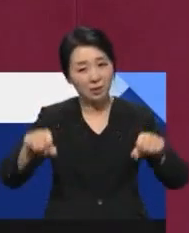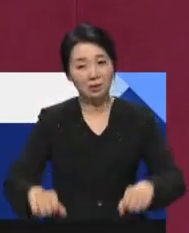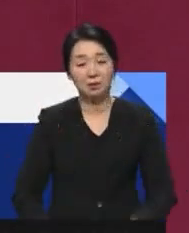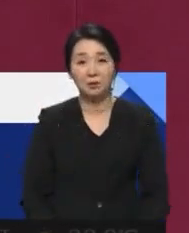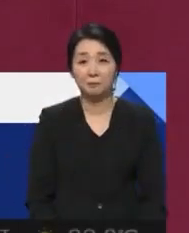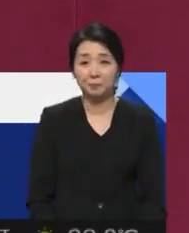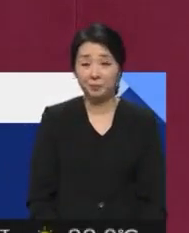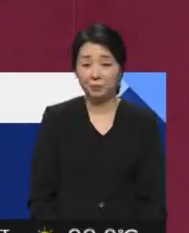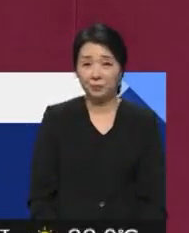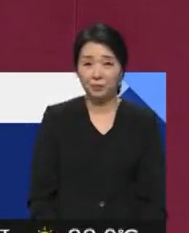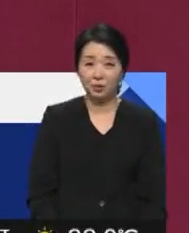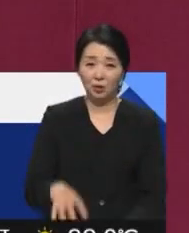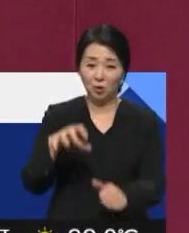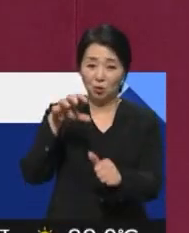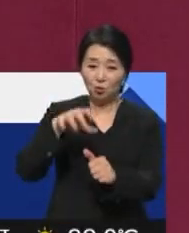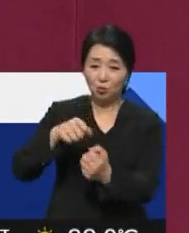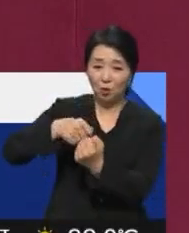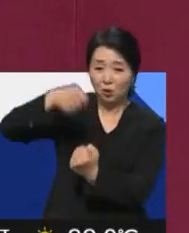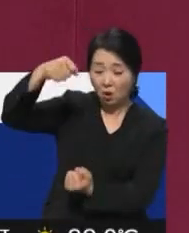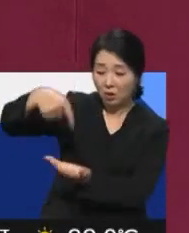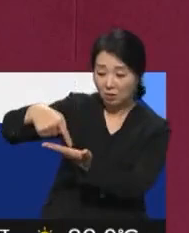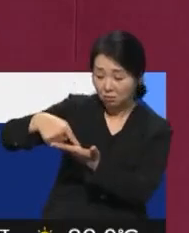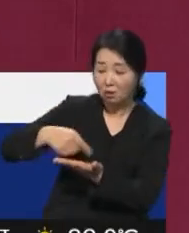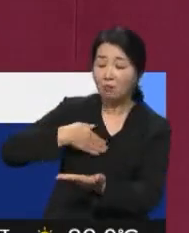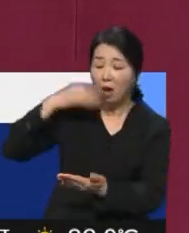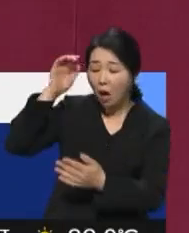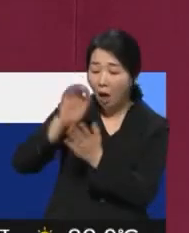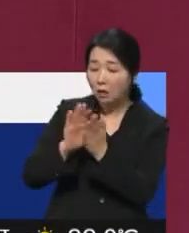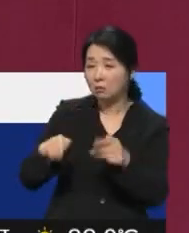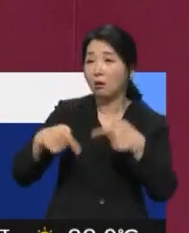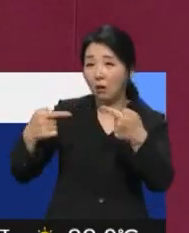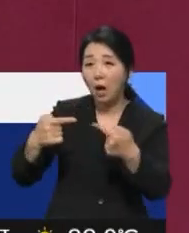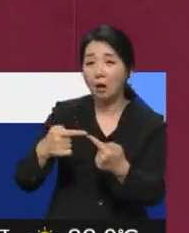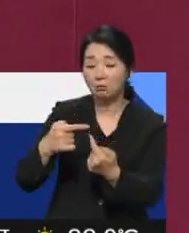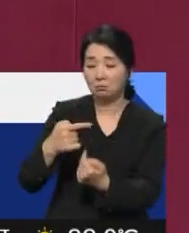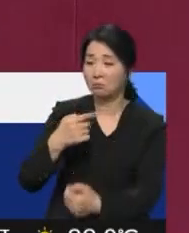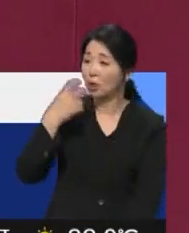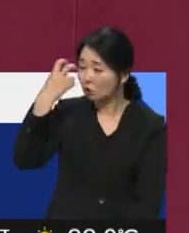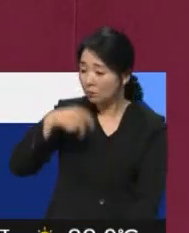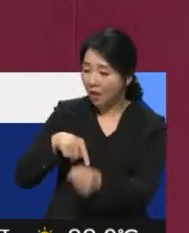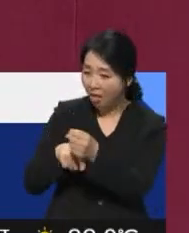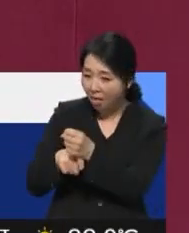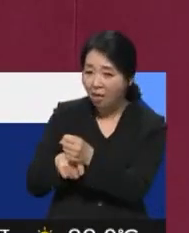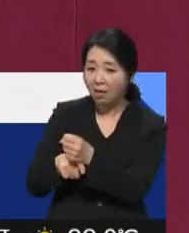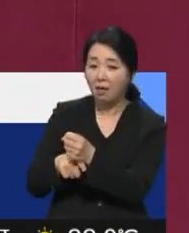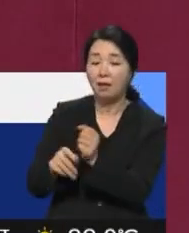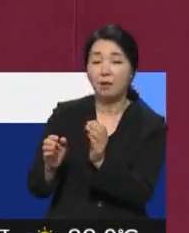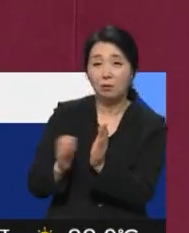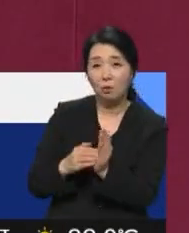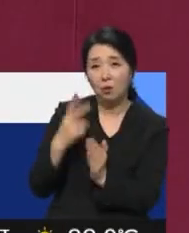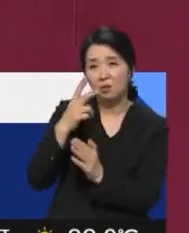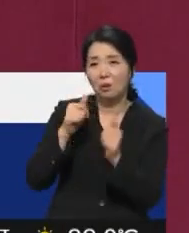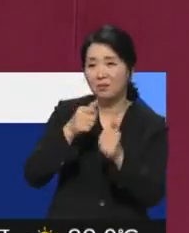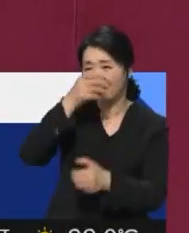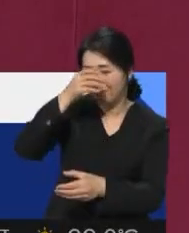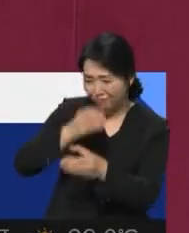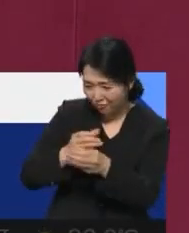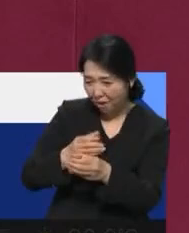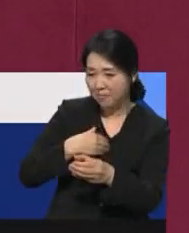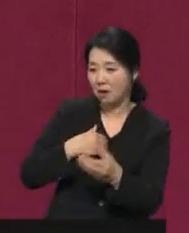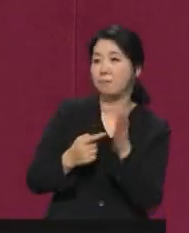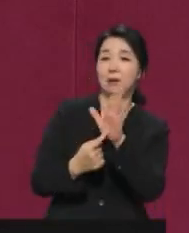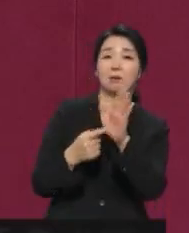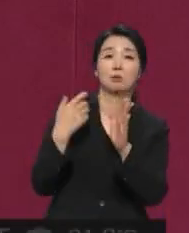구속영장을 청구하면 제발로 출석해서 영장 실질 심사 받고 검찰의 무도함을